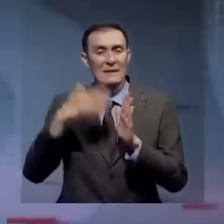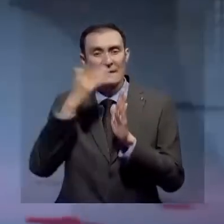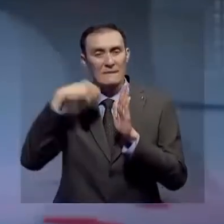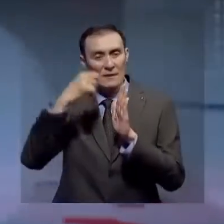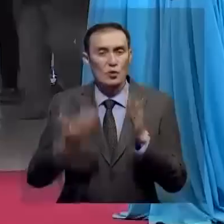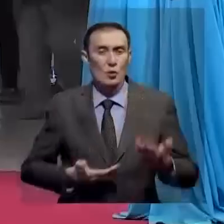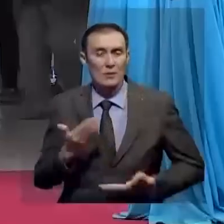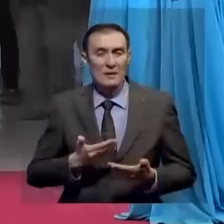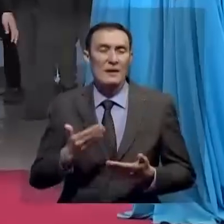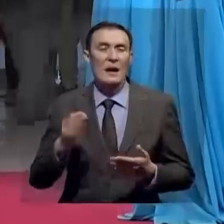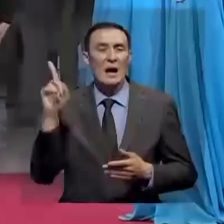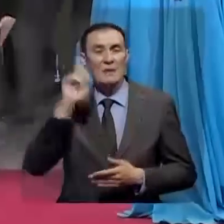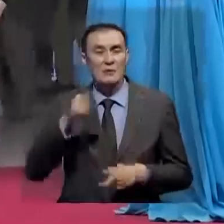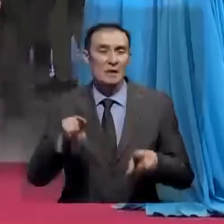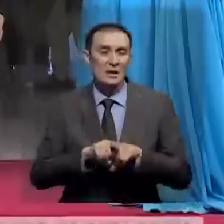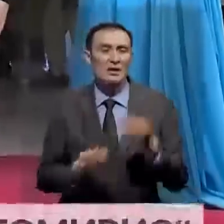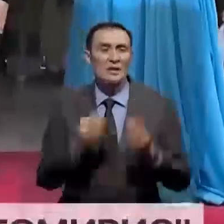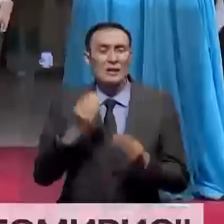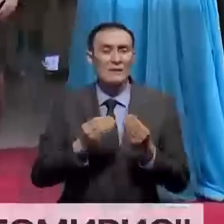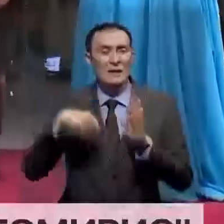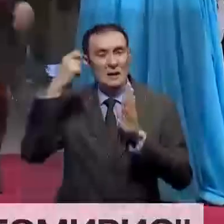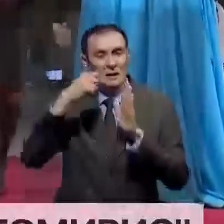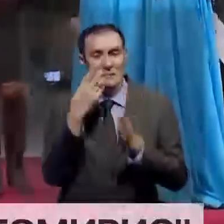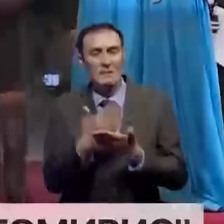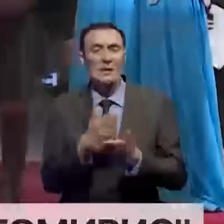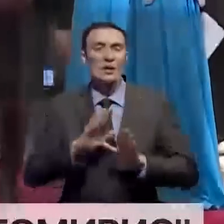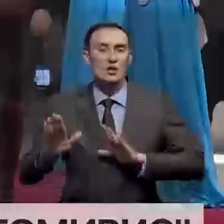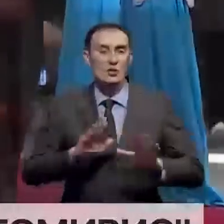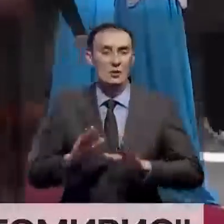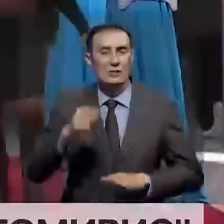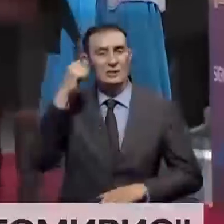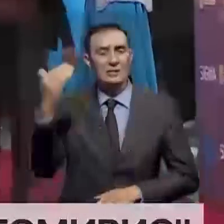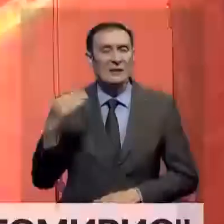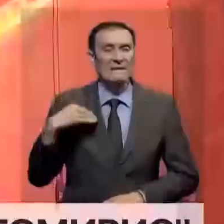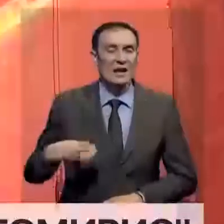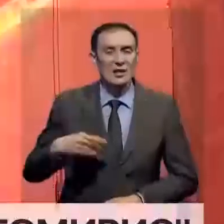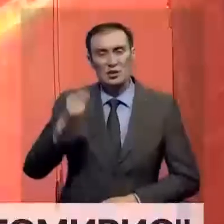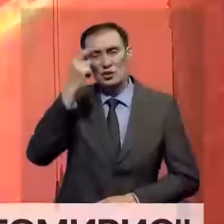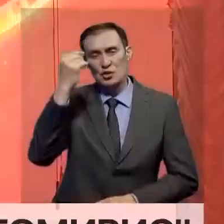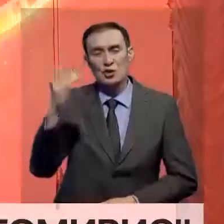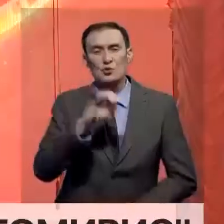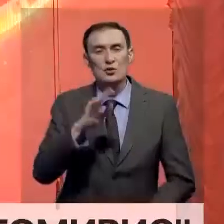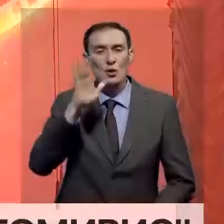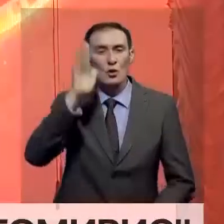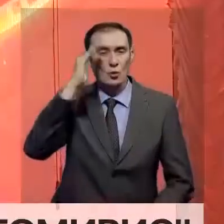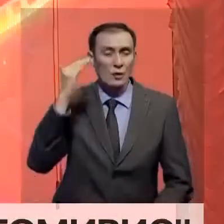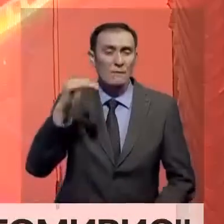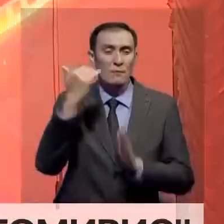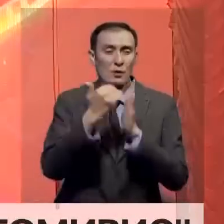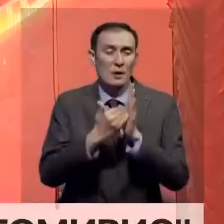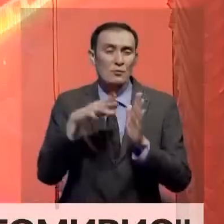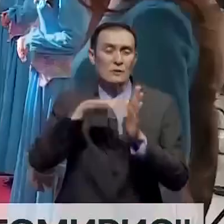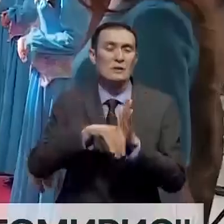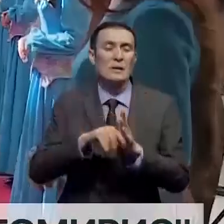работ, документальные, анимационные, а также игровые картины. Представили режиссеры из Кыргызстана, Франции, Чехии, Южной Кореи. В программе